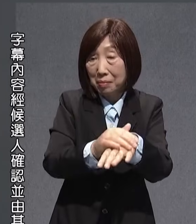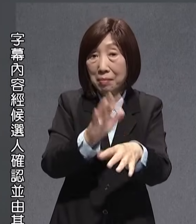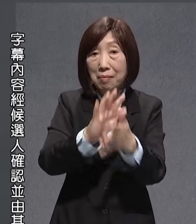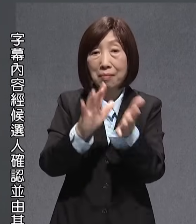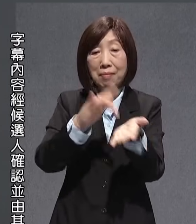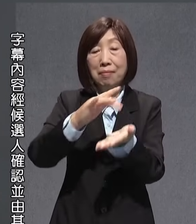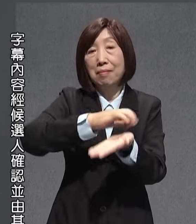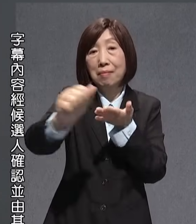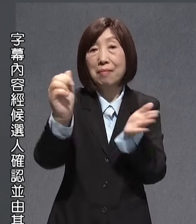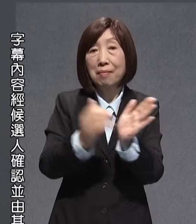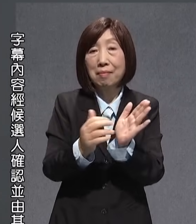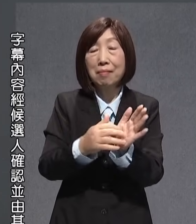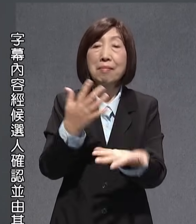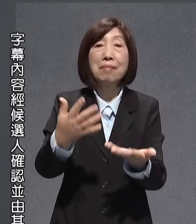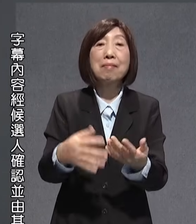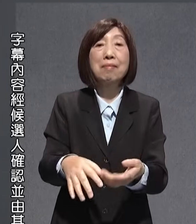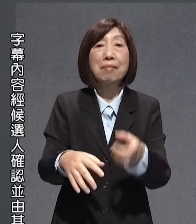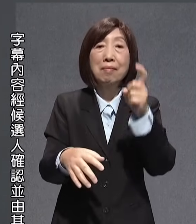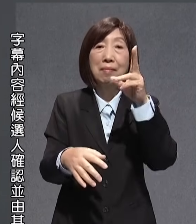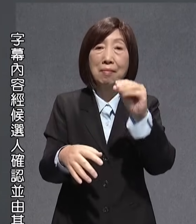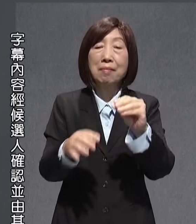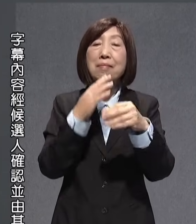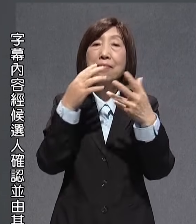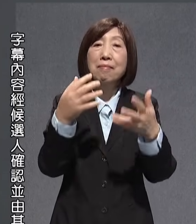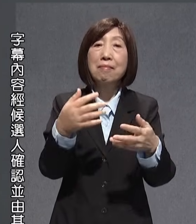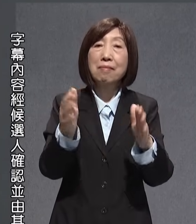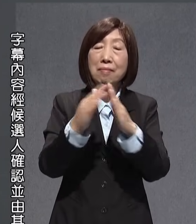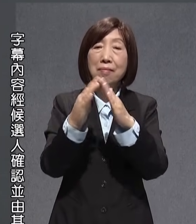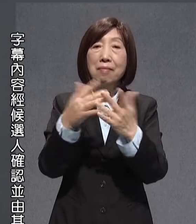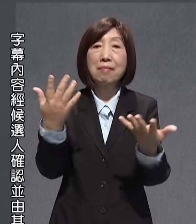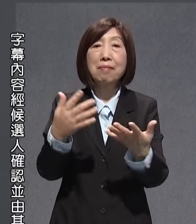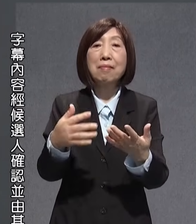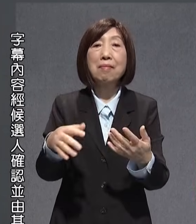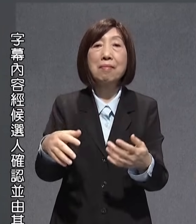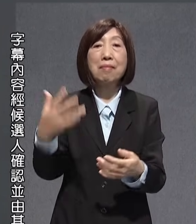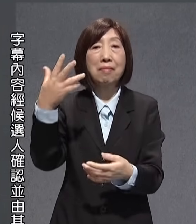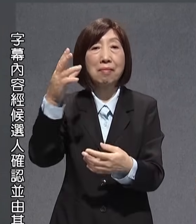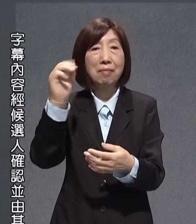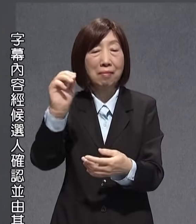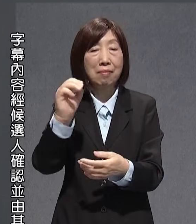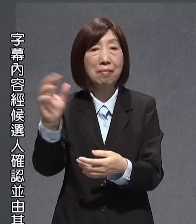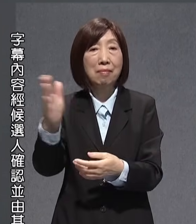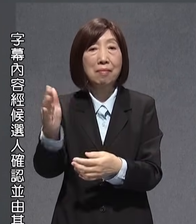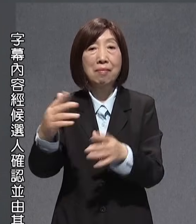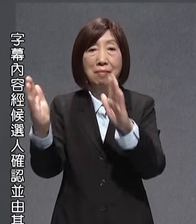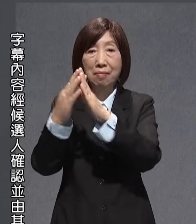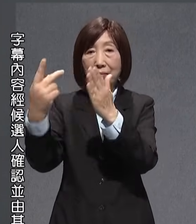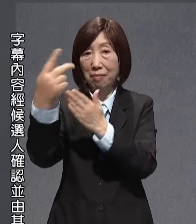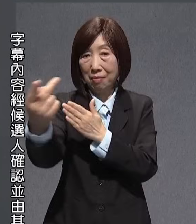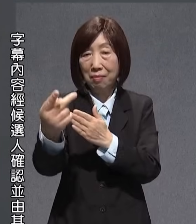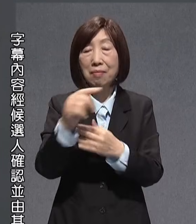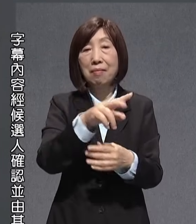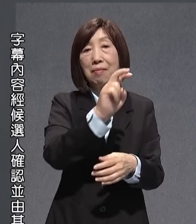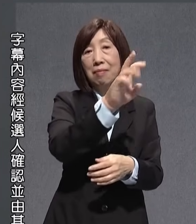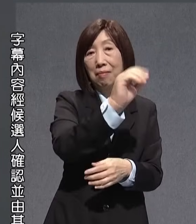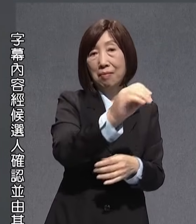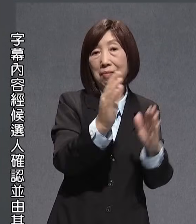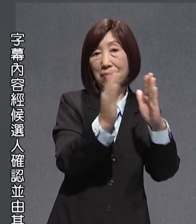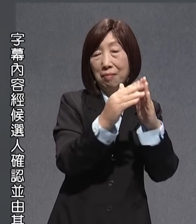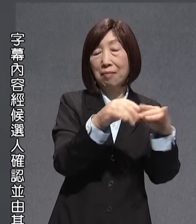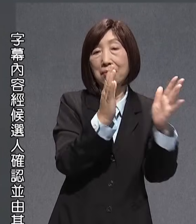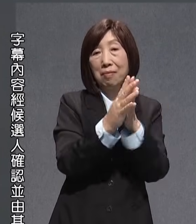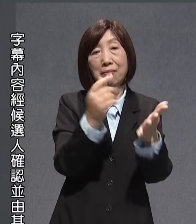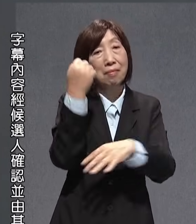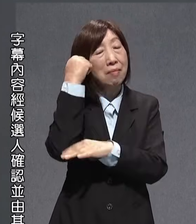有12万多户，包租代管将有8万多户。换句话说，200,000户的社会住宅不会跳